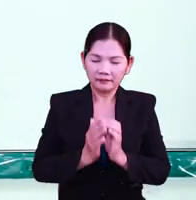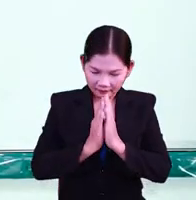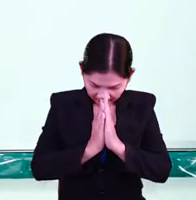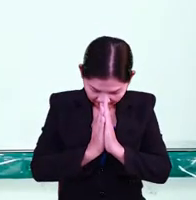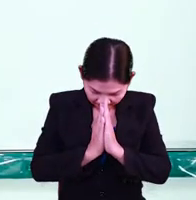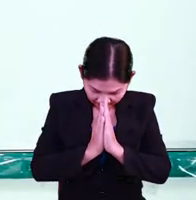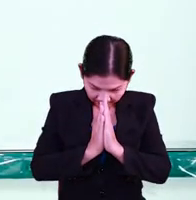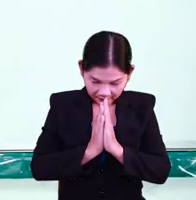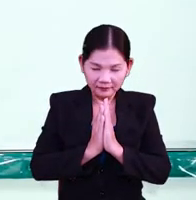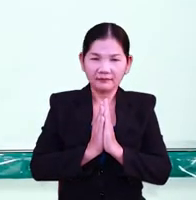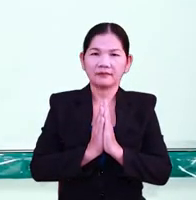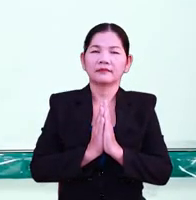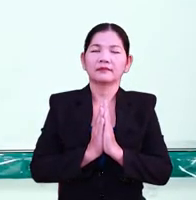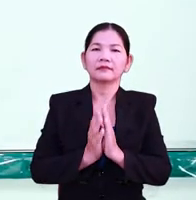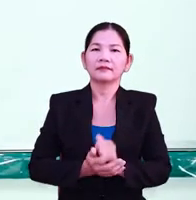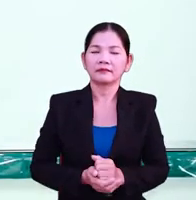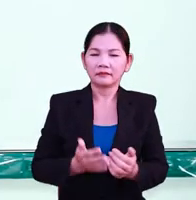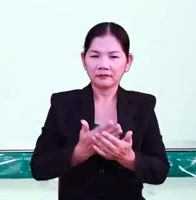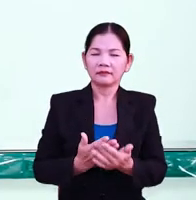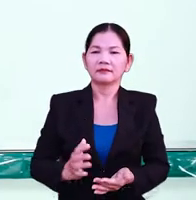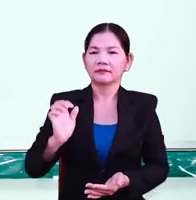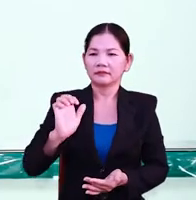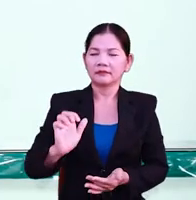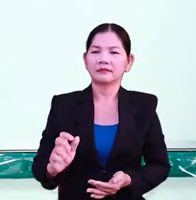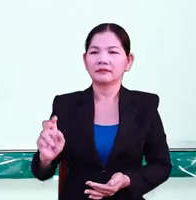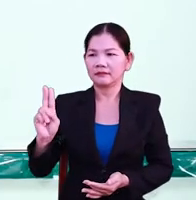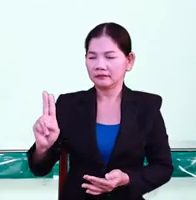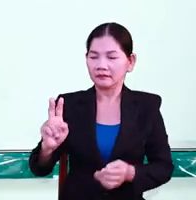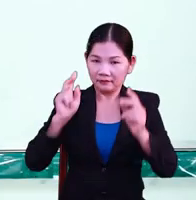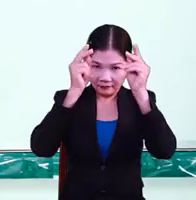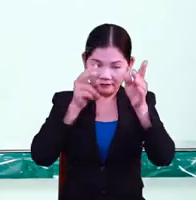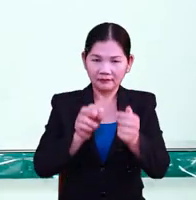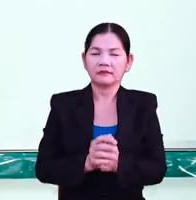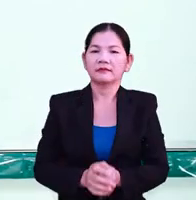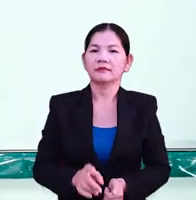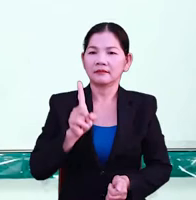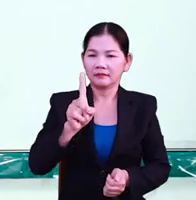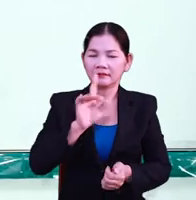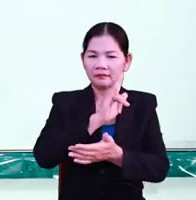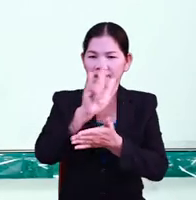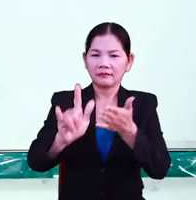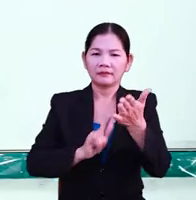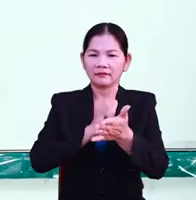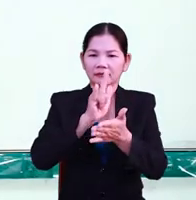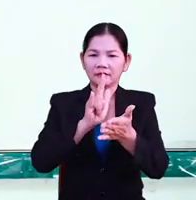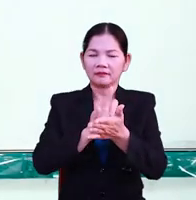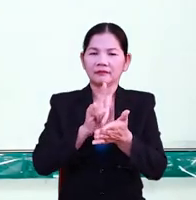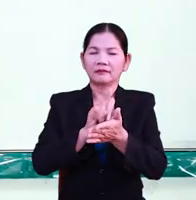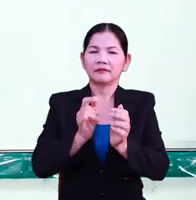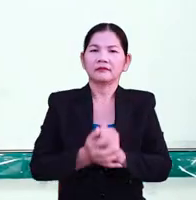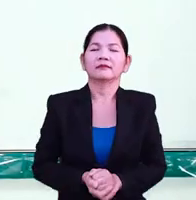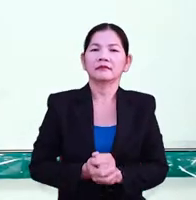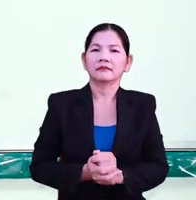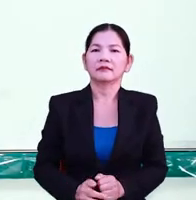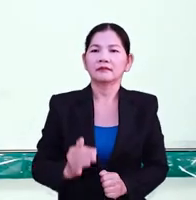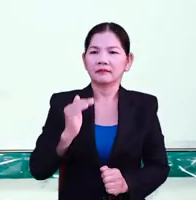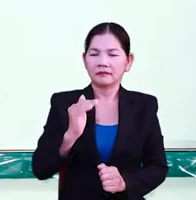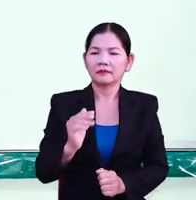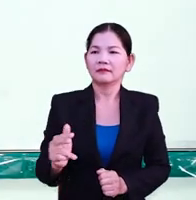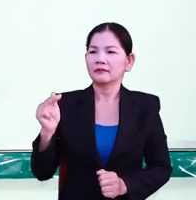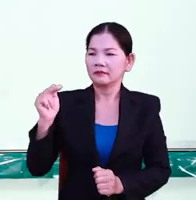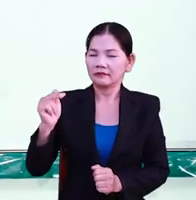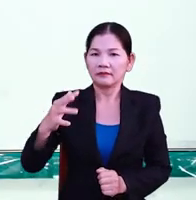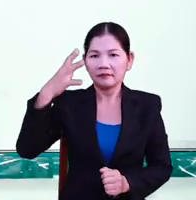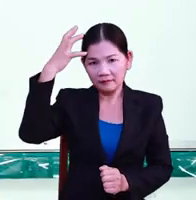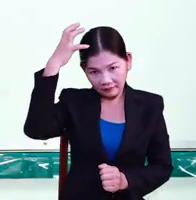ចាសសូមគោរពជំរាបសួរនាងខ្ញុំឈ្មោះឆាវឆេងអ៊ីជាគ្រូបង្រៀនថ្នាក់ទី1នៅសាលាបឋមសិក្សាស្វាយទៀបស្រុកចំ